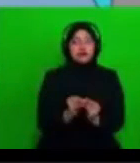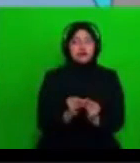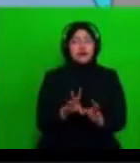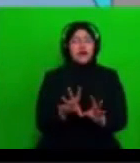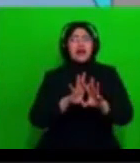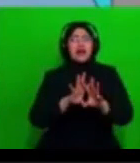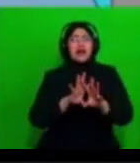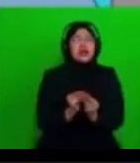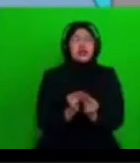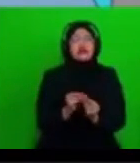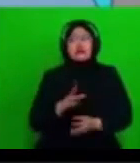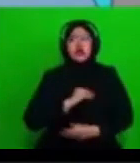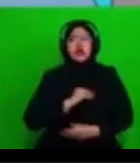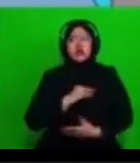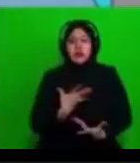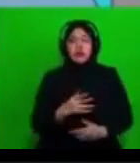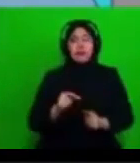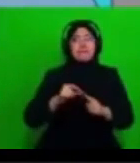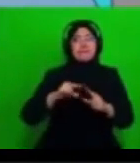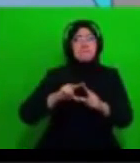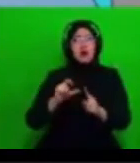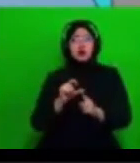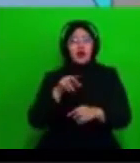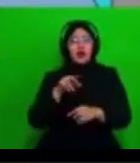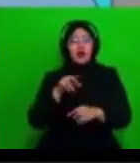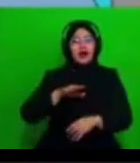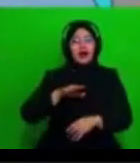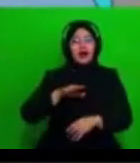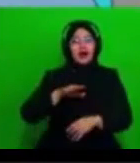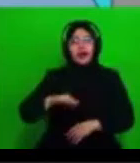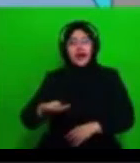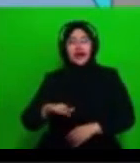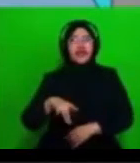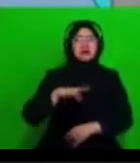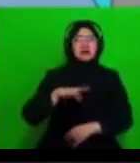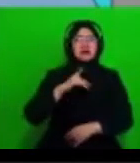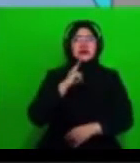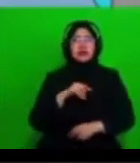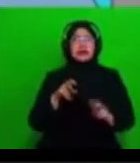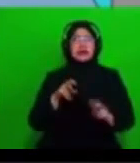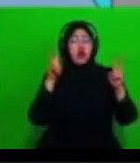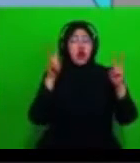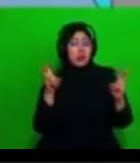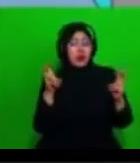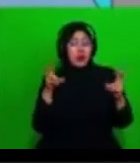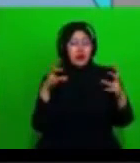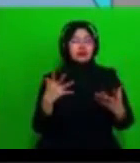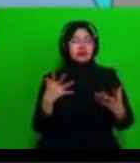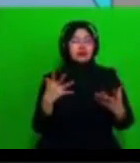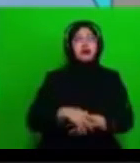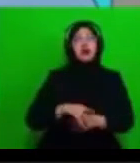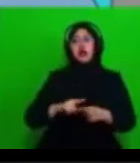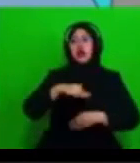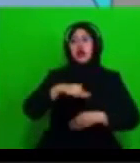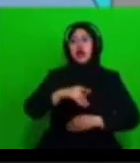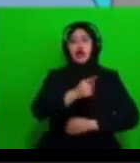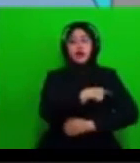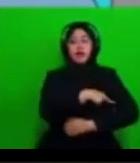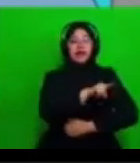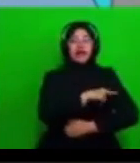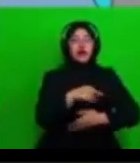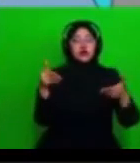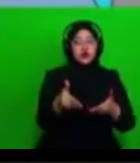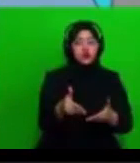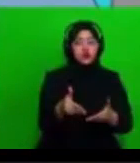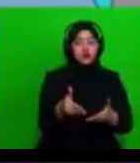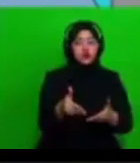Inklusif artinya PAUD tidak hanya untuk anak yang normal, tapi juga untuk anak yang memiliki kebutuhan khusus atau bakat istimewa. Terjangkau